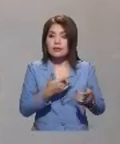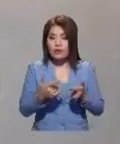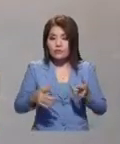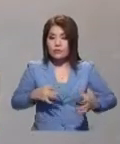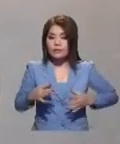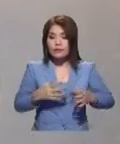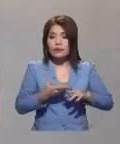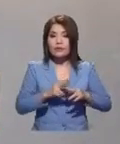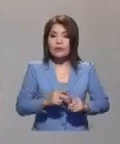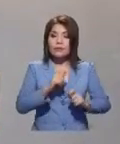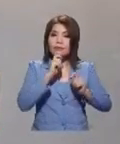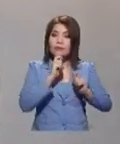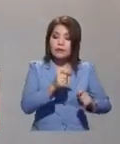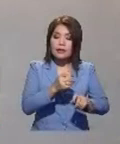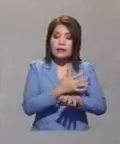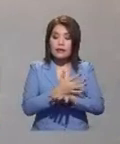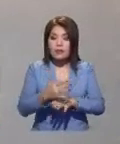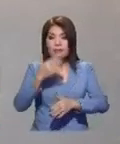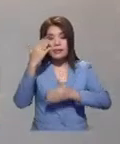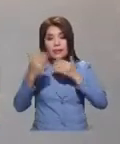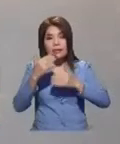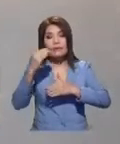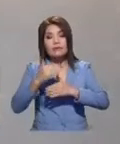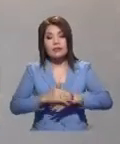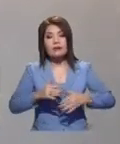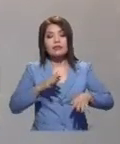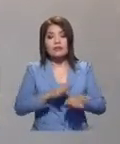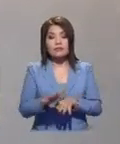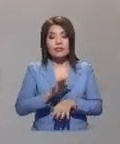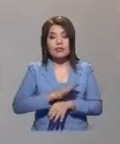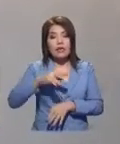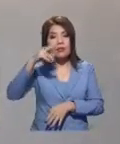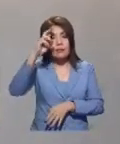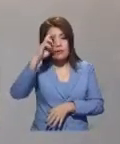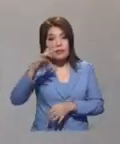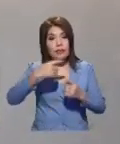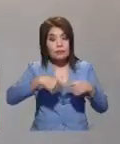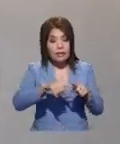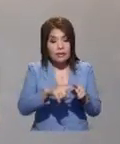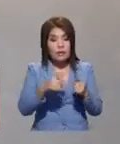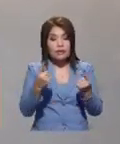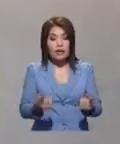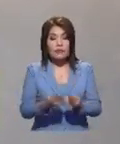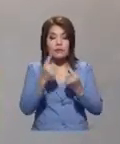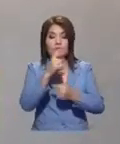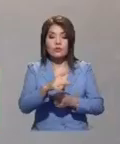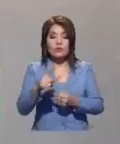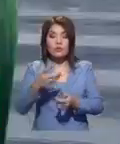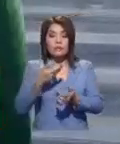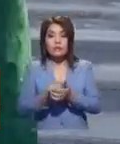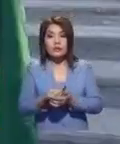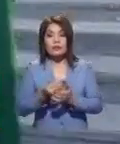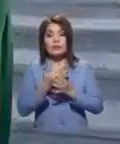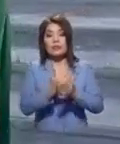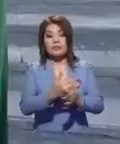мақтысы марапатталып, түрлі көңілді кештер өткізілуде. Бұл жолы мемлекеттік мекемелерден бөлек ұлықтың тұрғындар да өз үлесін қосты.